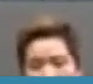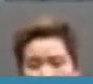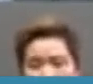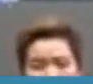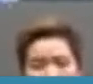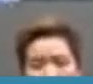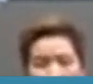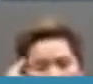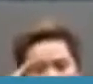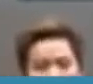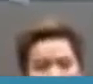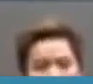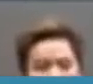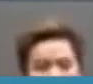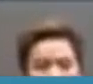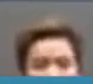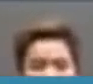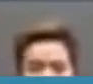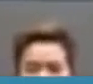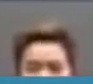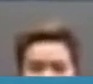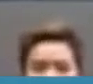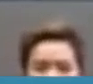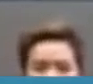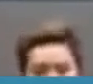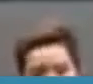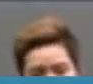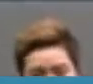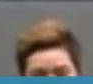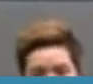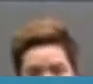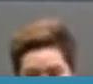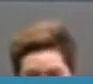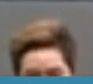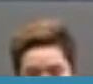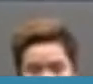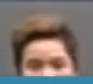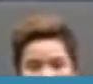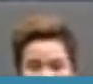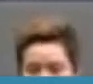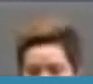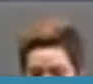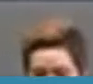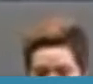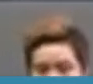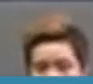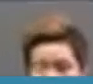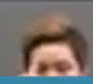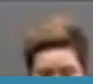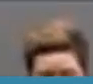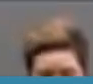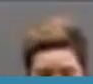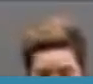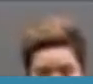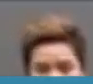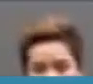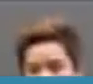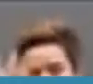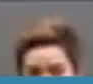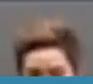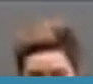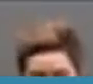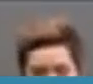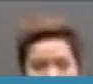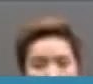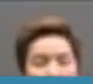น้องประชาชนมารอต้อนรับและให้กำลังใจเป็นจำนวนมากนายกรัฐมนตรีกล่าวว่าจังหวัดหนองคายเป็นประตูเศรษฐกิจที่สำคัญจึงต้อง